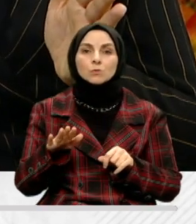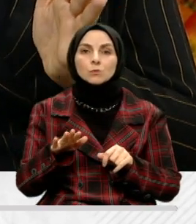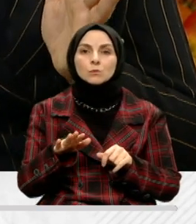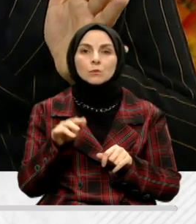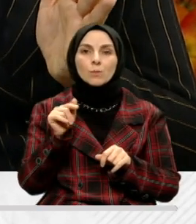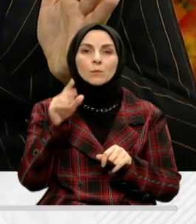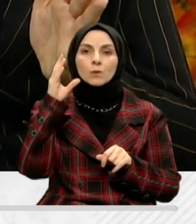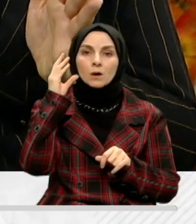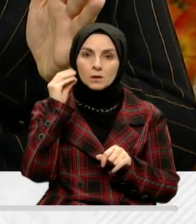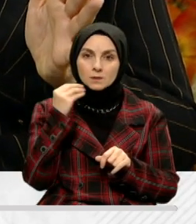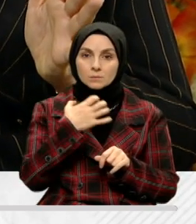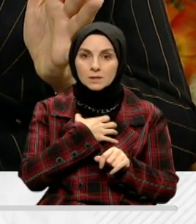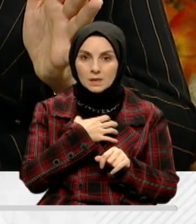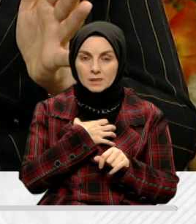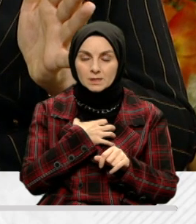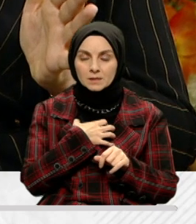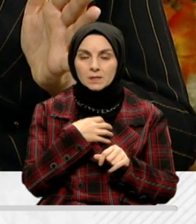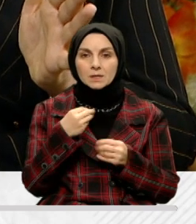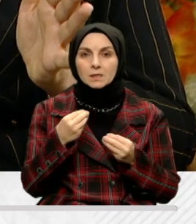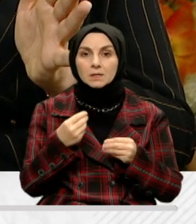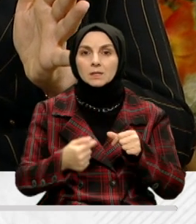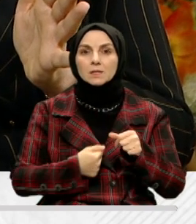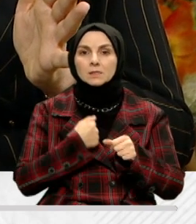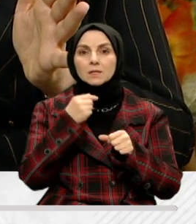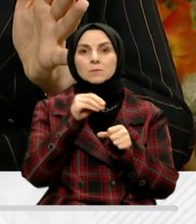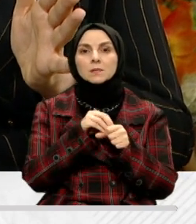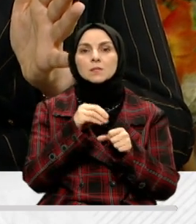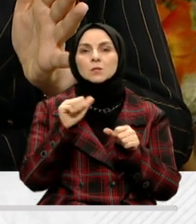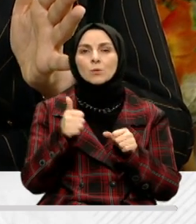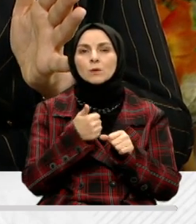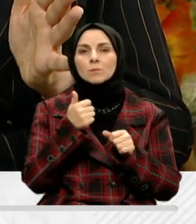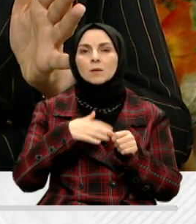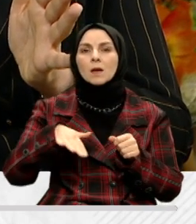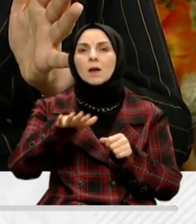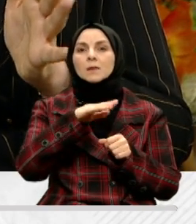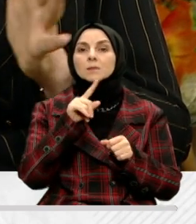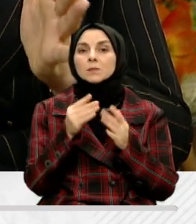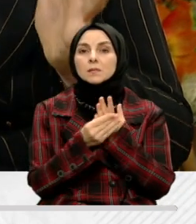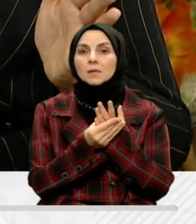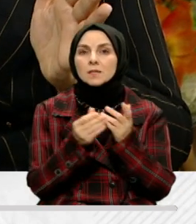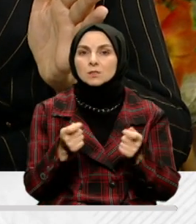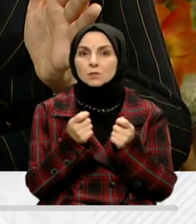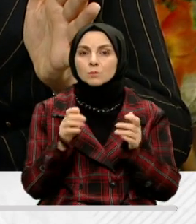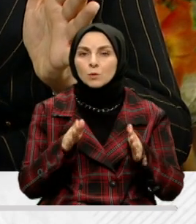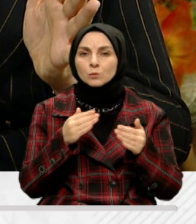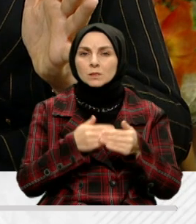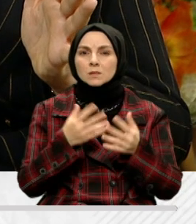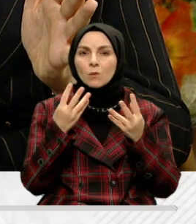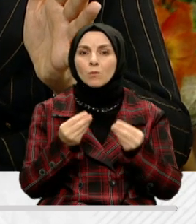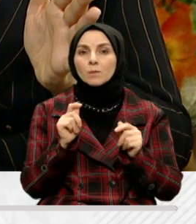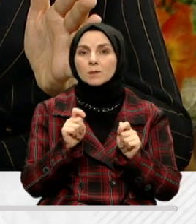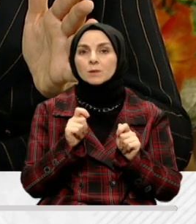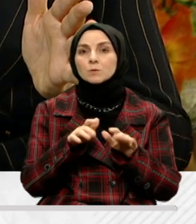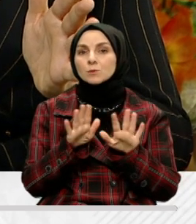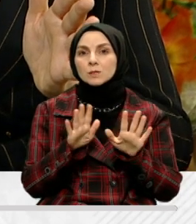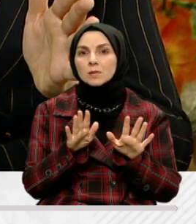bu anlamda kendini iyi hissetmesi açısından önemli. Herkesin bir ders çalışma odası olmak zorunda değil.